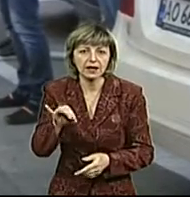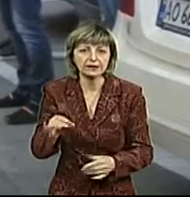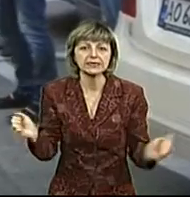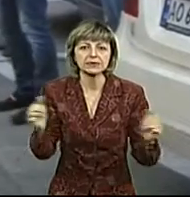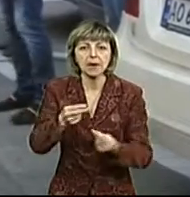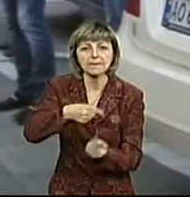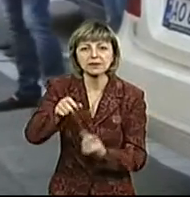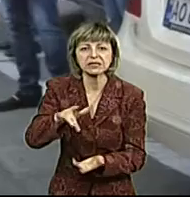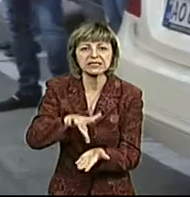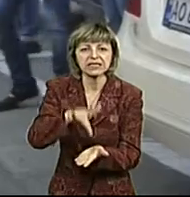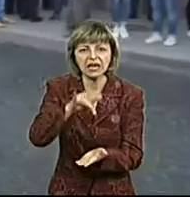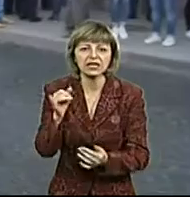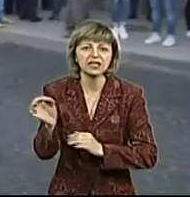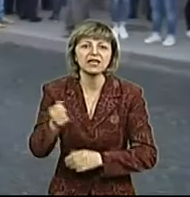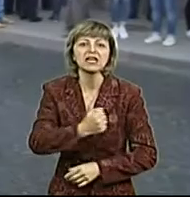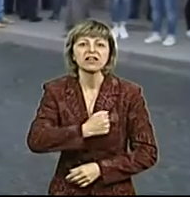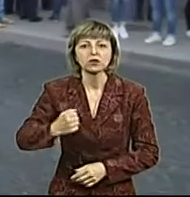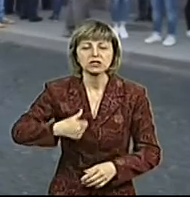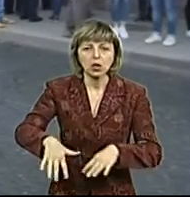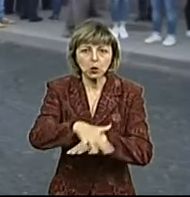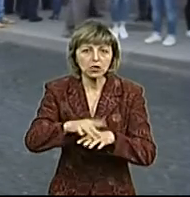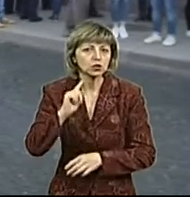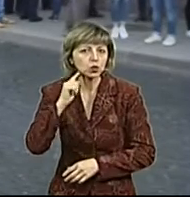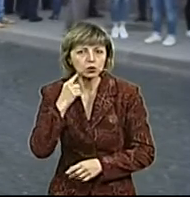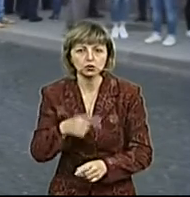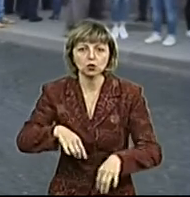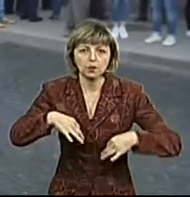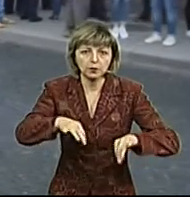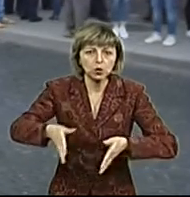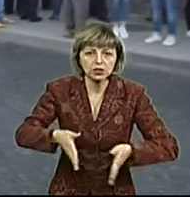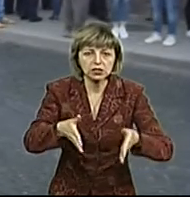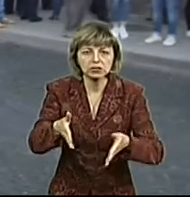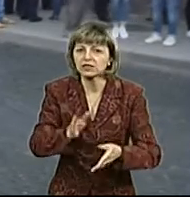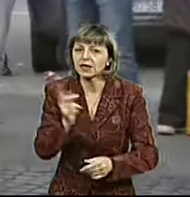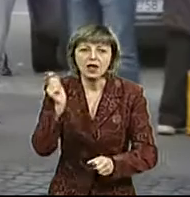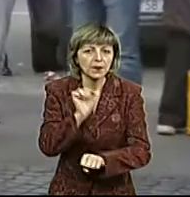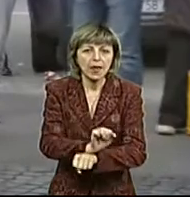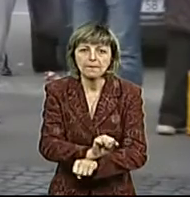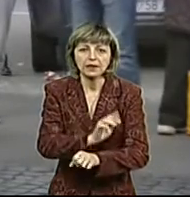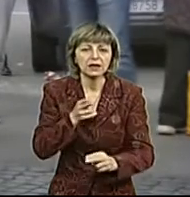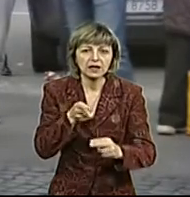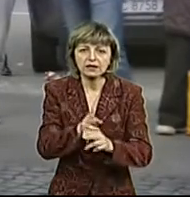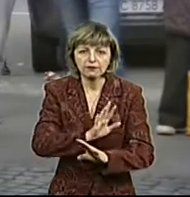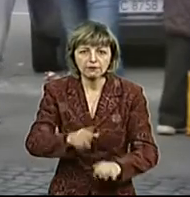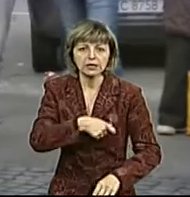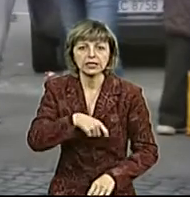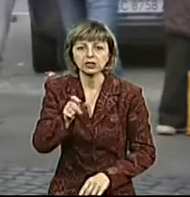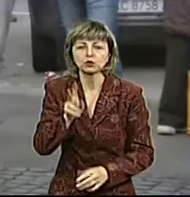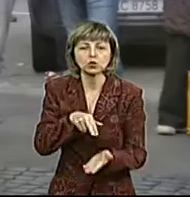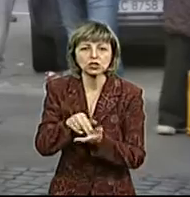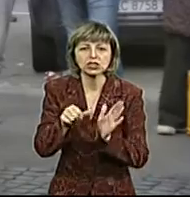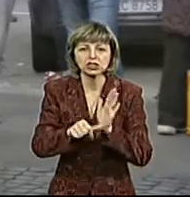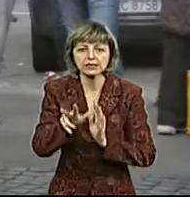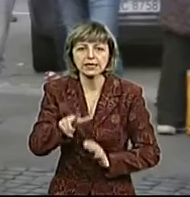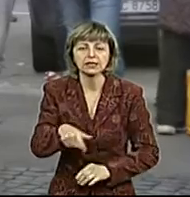зібралися підприємці центрального і завокзального ринків Луцька. Проїжджу частину вулиці не перекривали. Депутатам, які йшли на